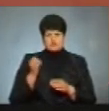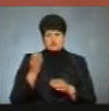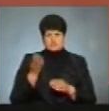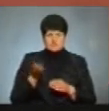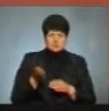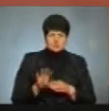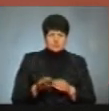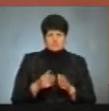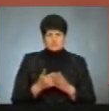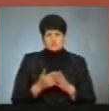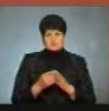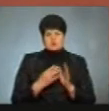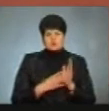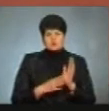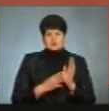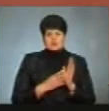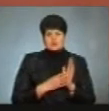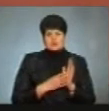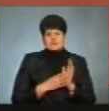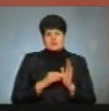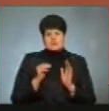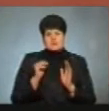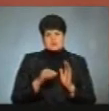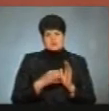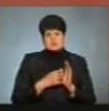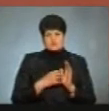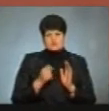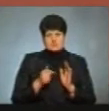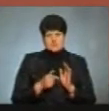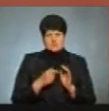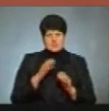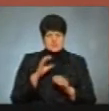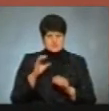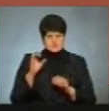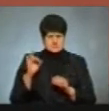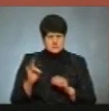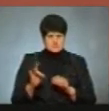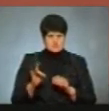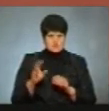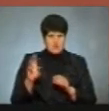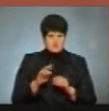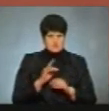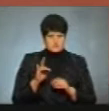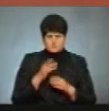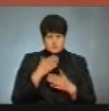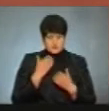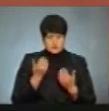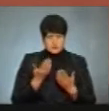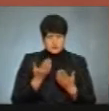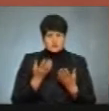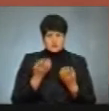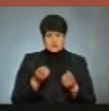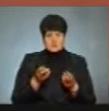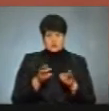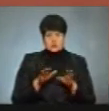14 штук, приблизно на суму 99 тисяч 900 гривень. Тобто радянських атракціонів у нас вже немає, правильно? Чи є ще якесь? Ну, це